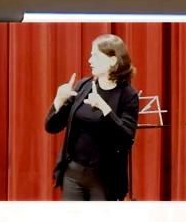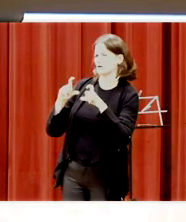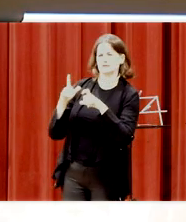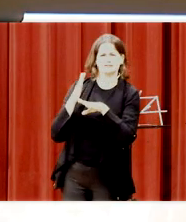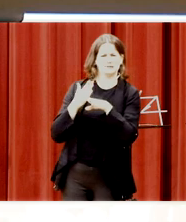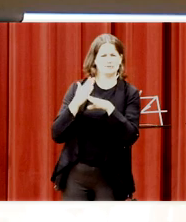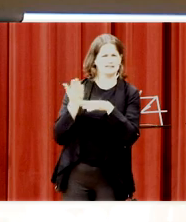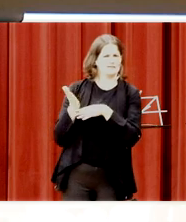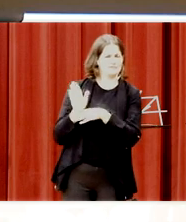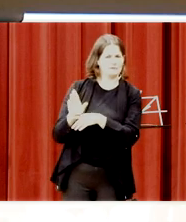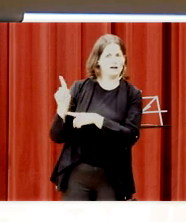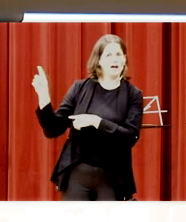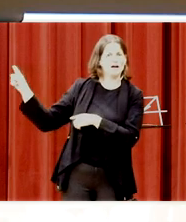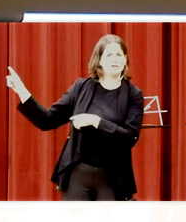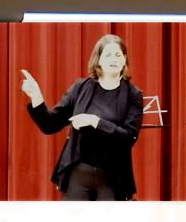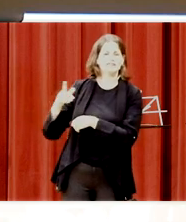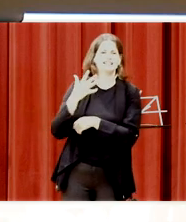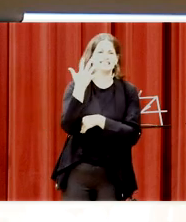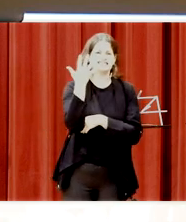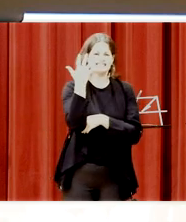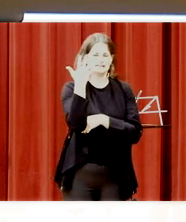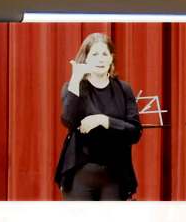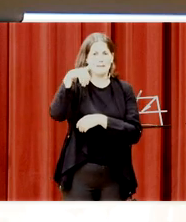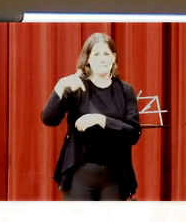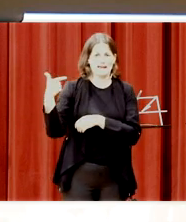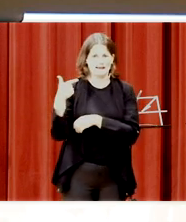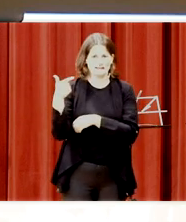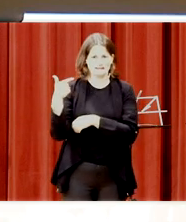amb un avió. Això va passar fa